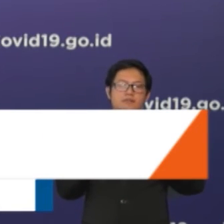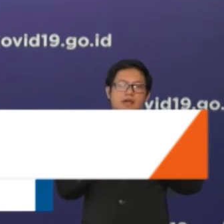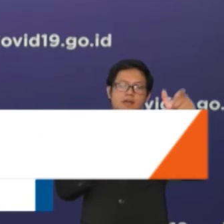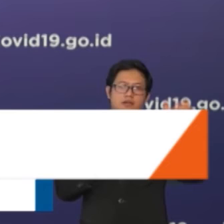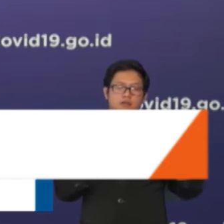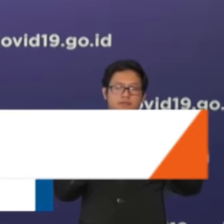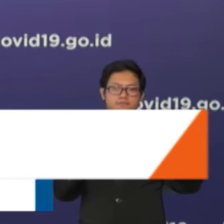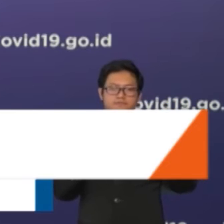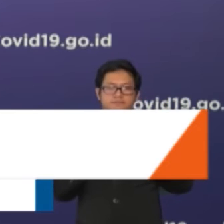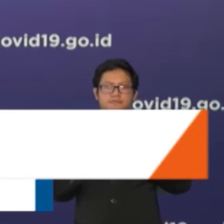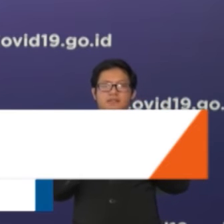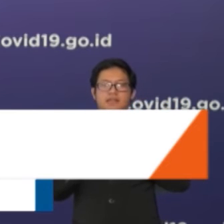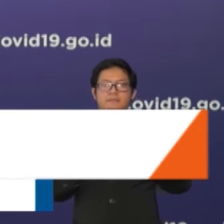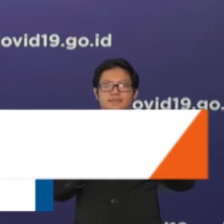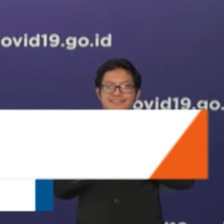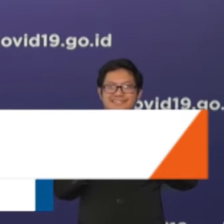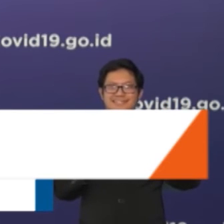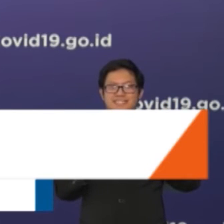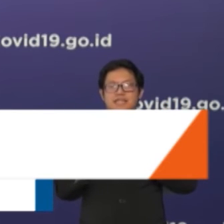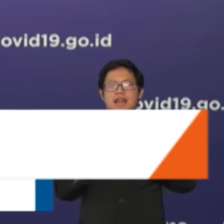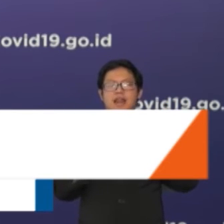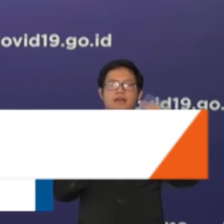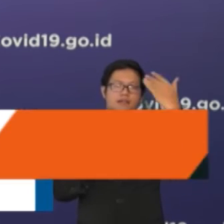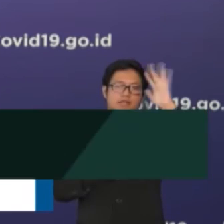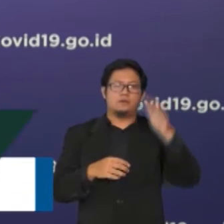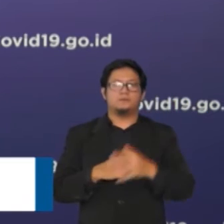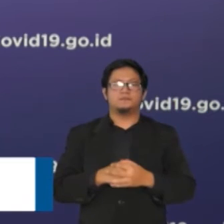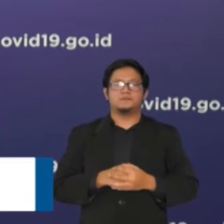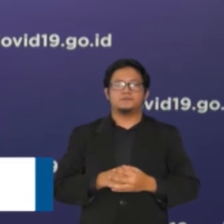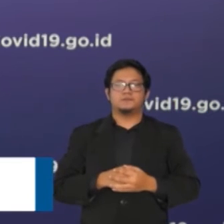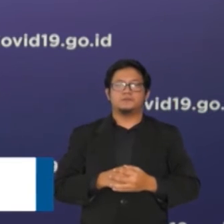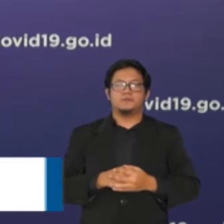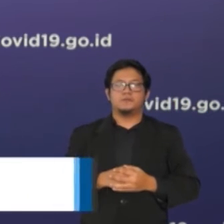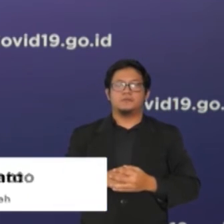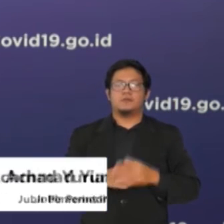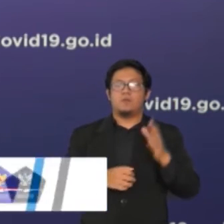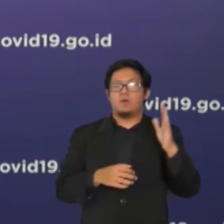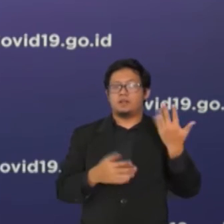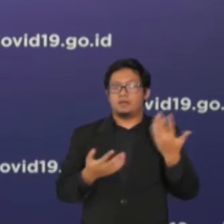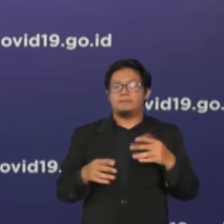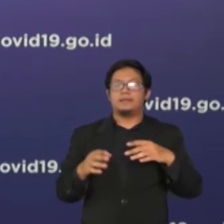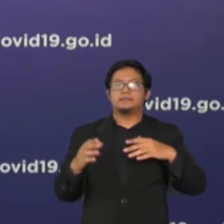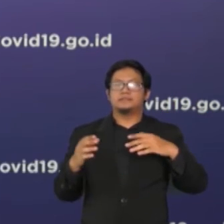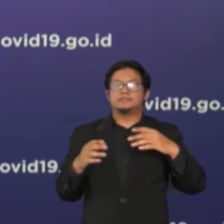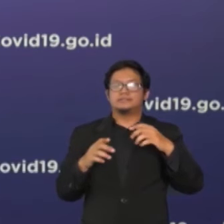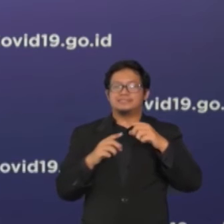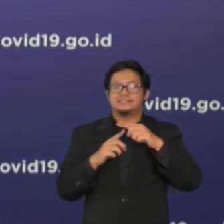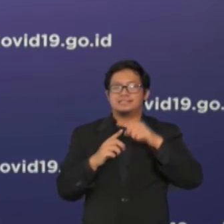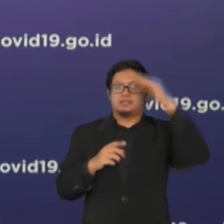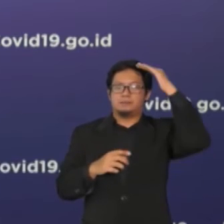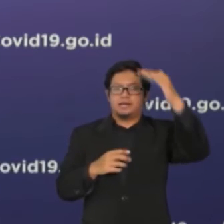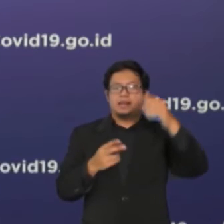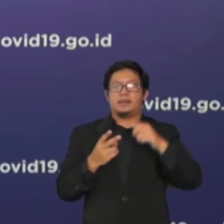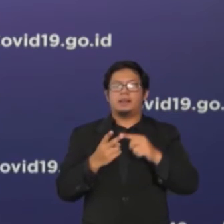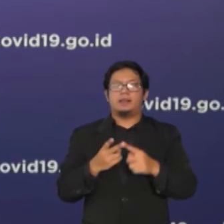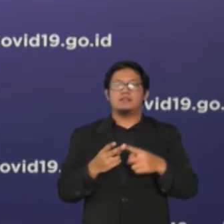atau orang dengan gejala ringan saat di kendaraan saat di terminal di stasiun di